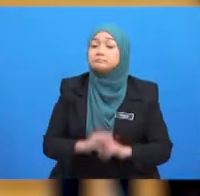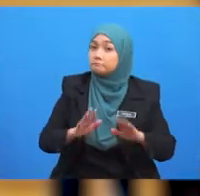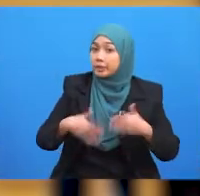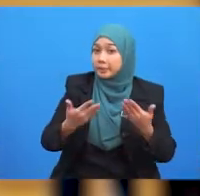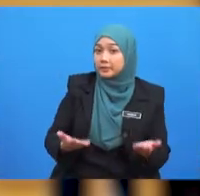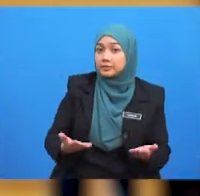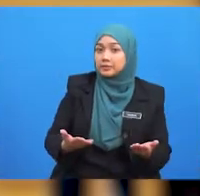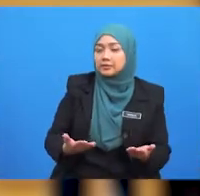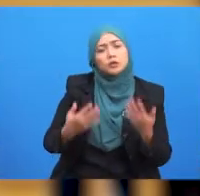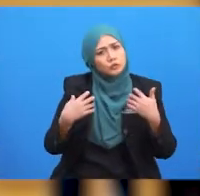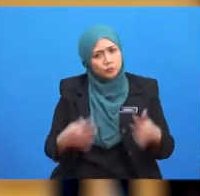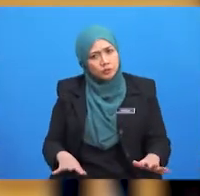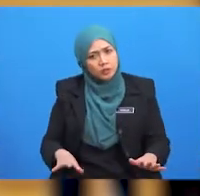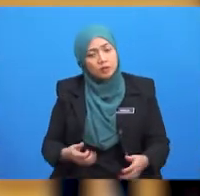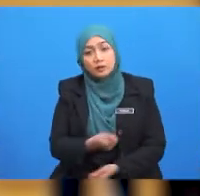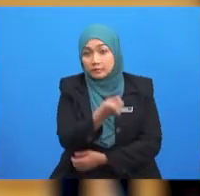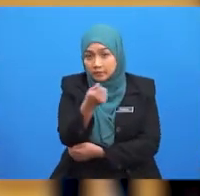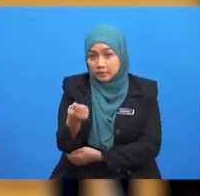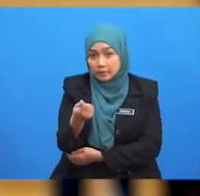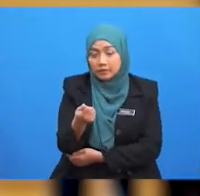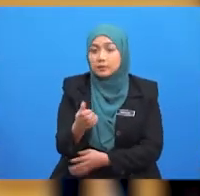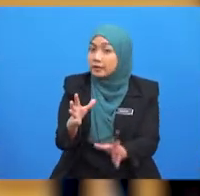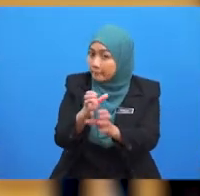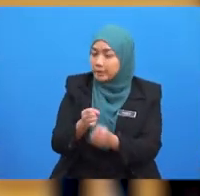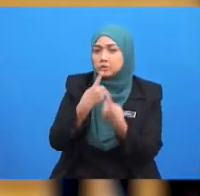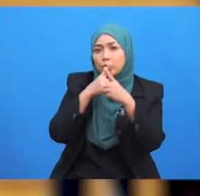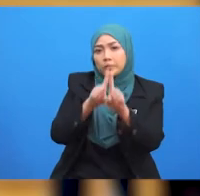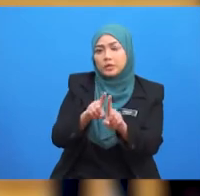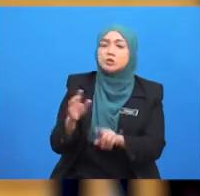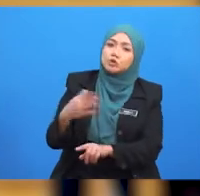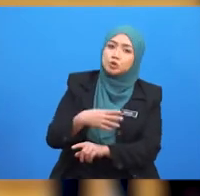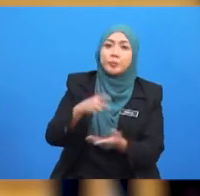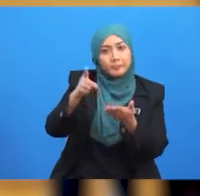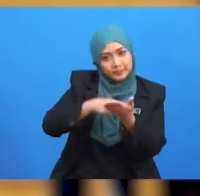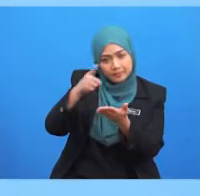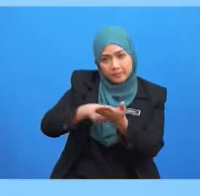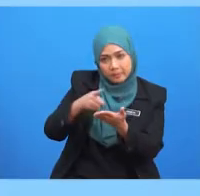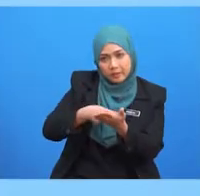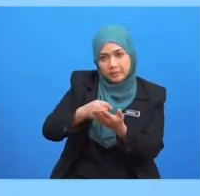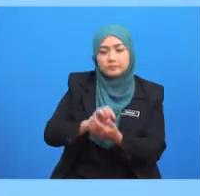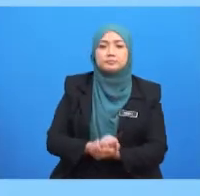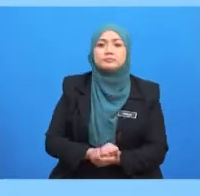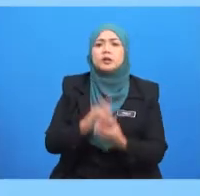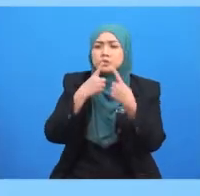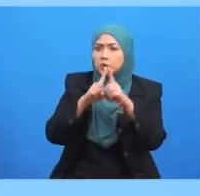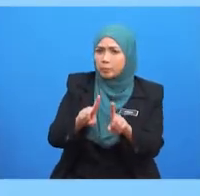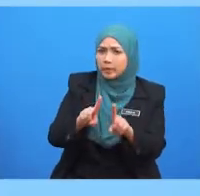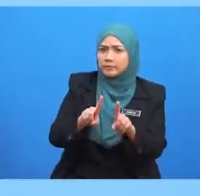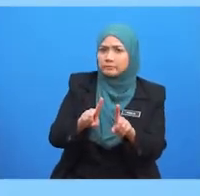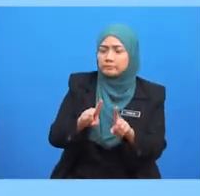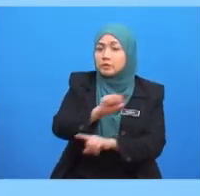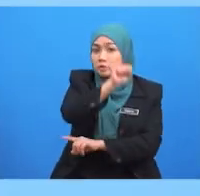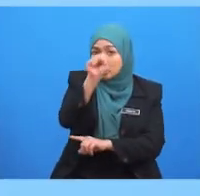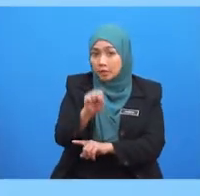Hai bagaimana Sudahkah anda mendapat jawabannya jungkit SMA soal nan berkehendak